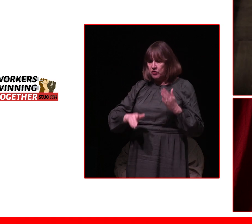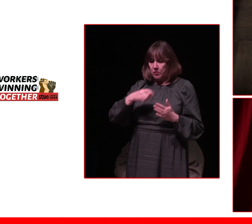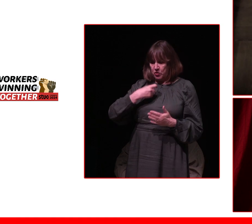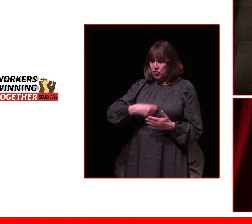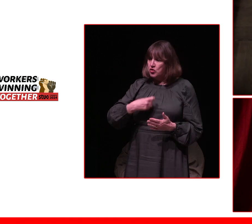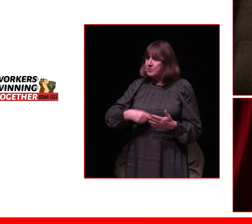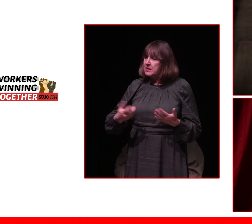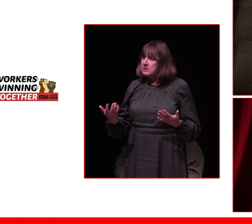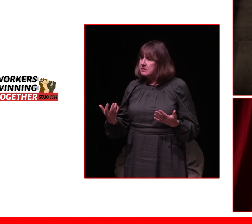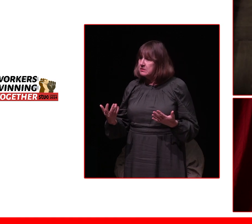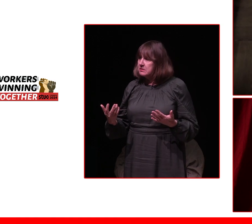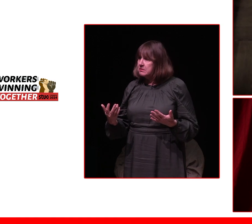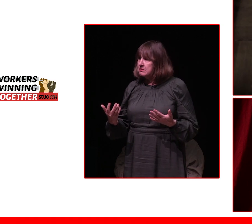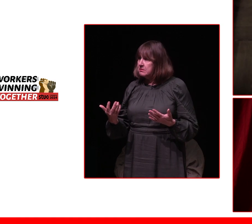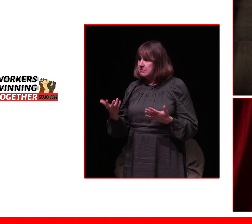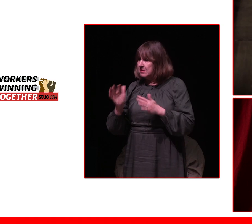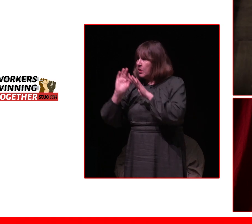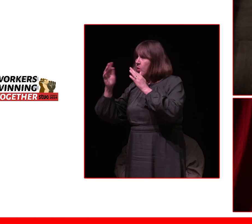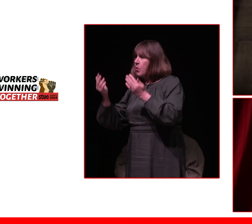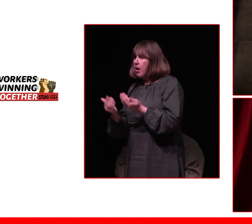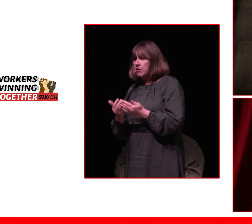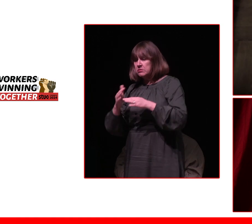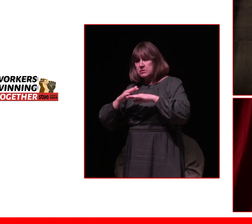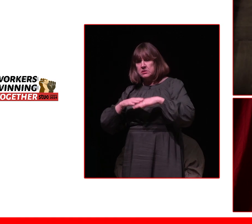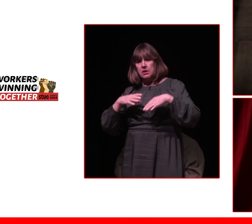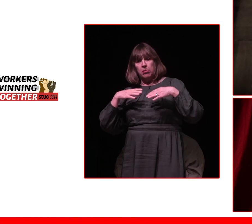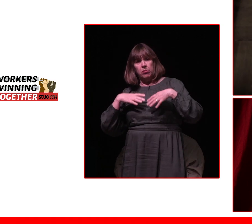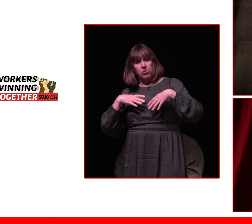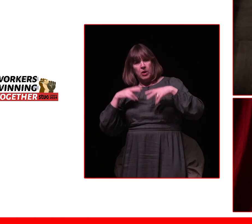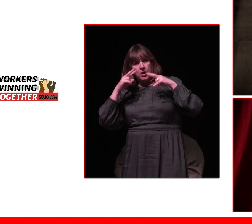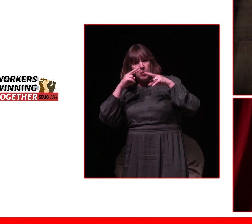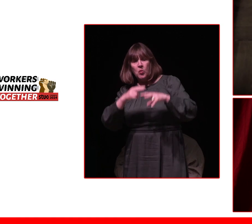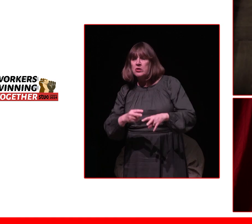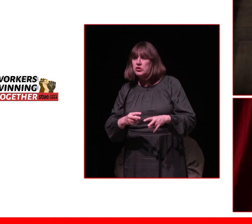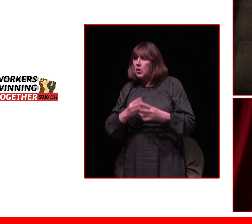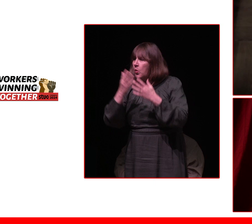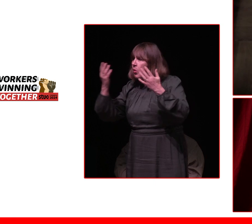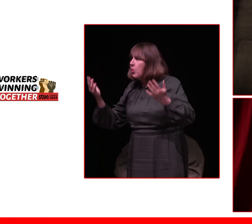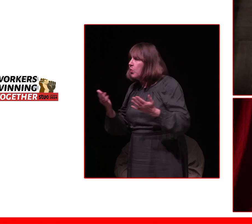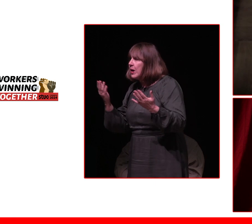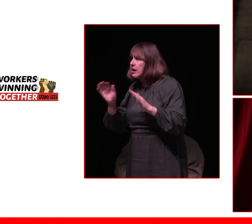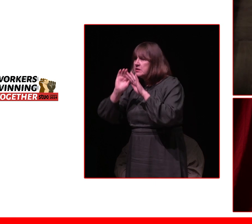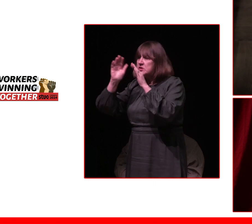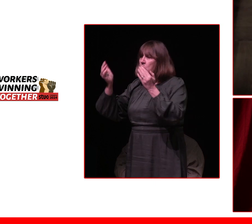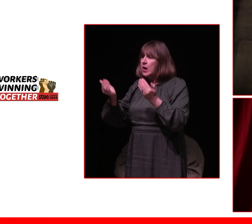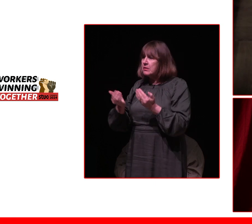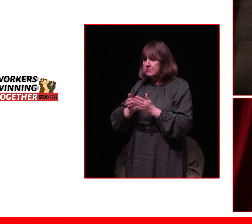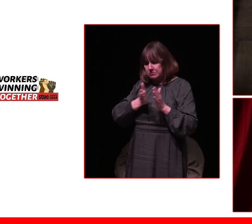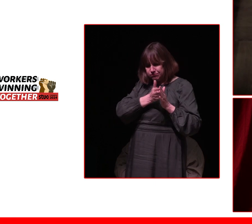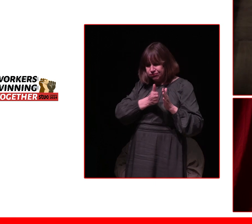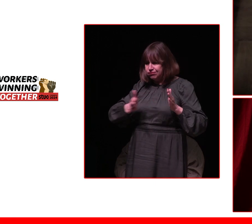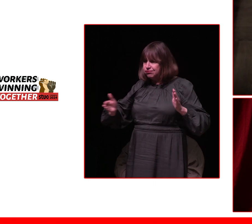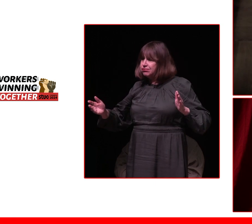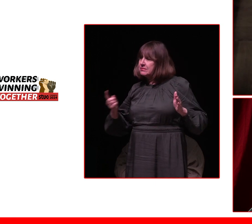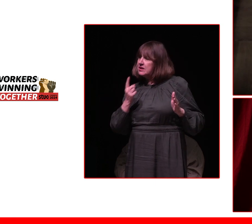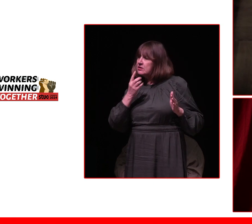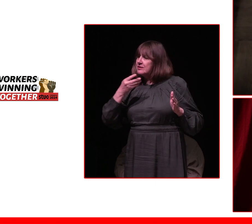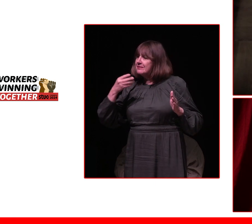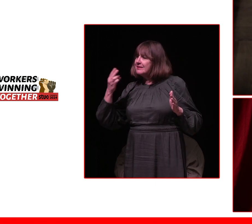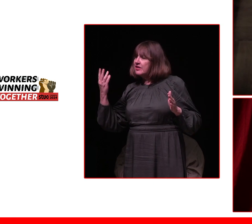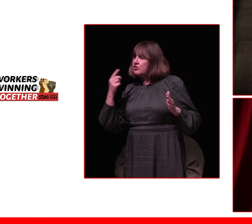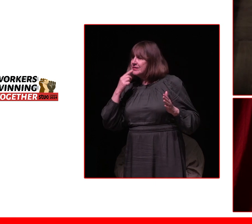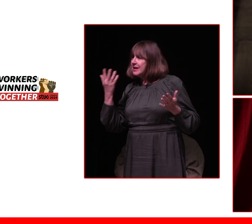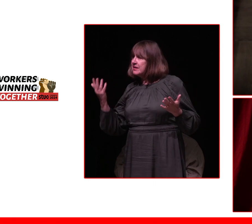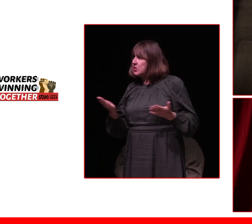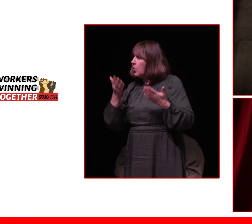whole world sitting and watching this. Where's the world in this 193 days? للأسف هذه